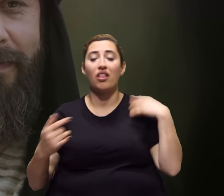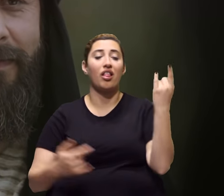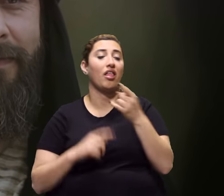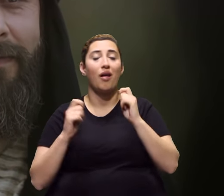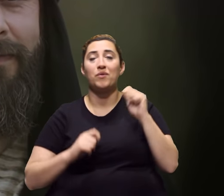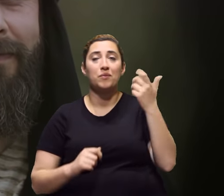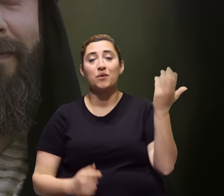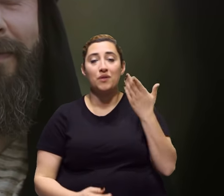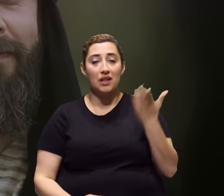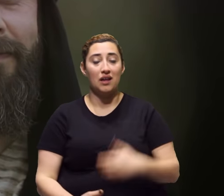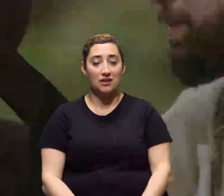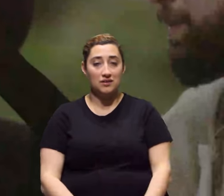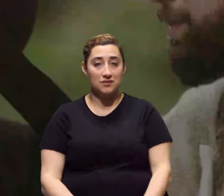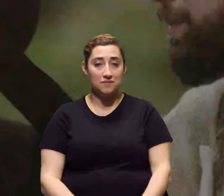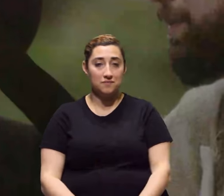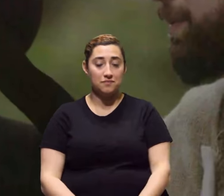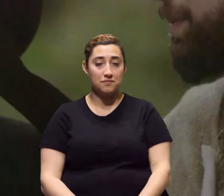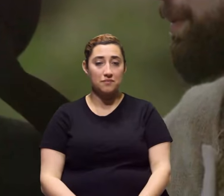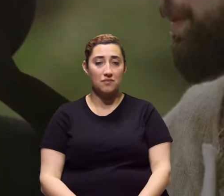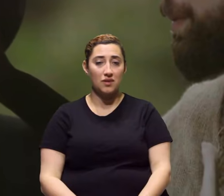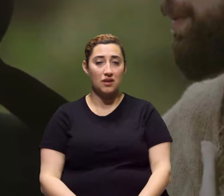savrulduğumuz günler.